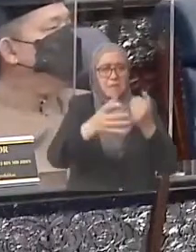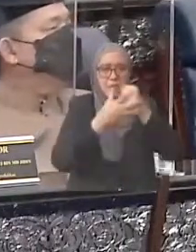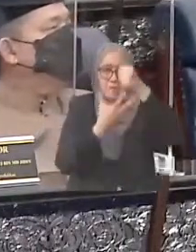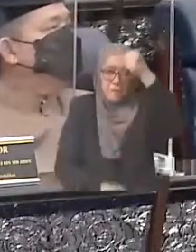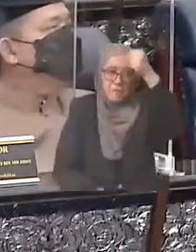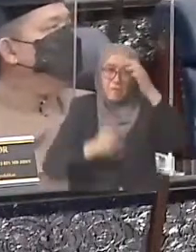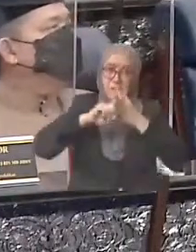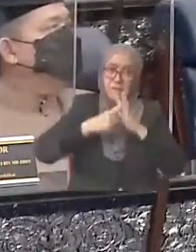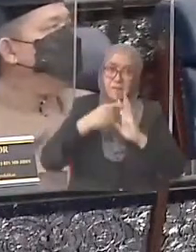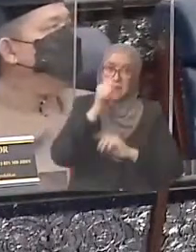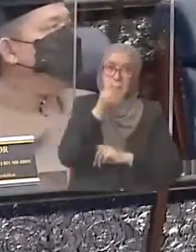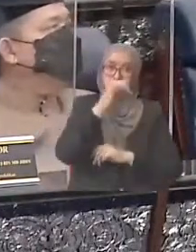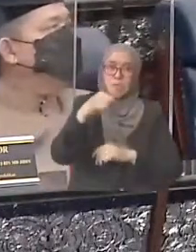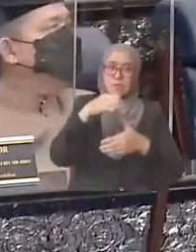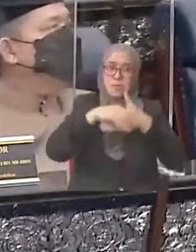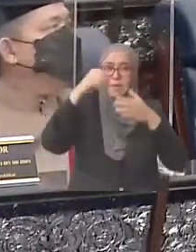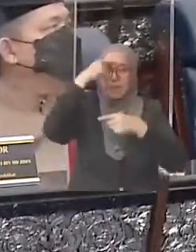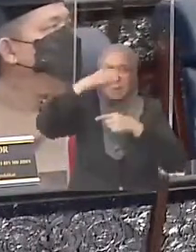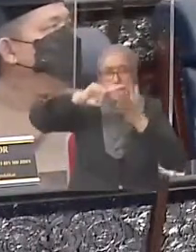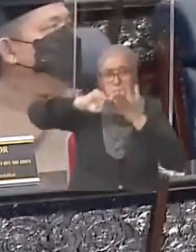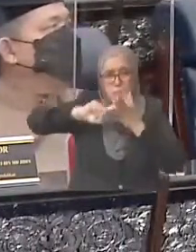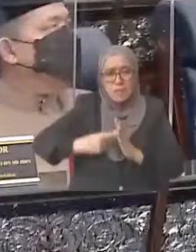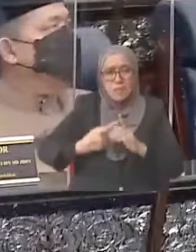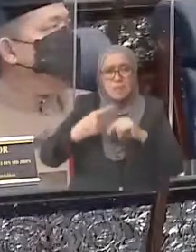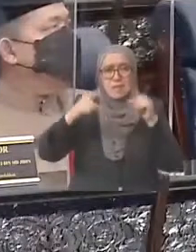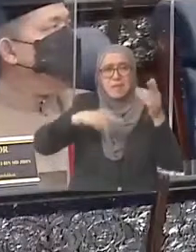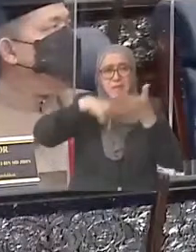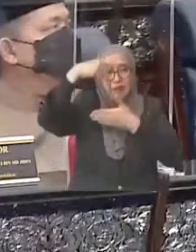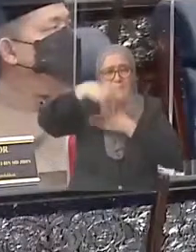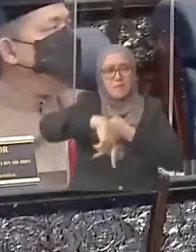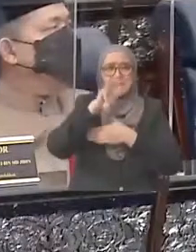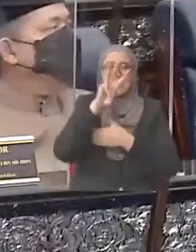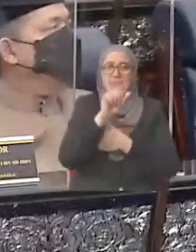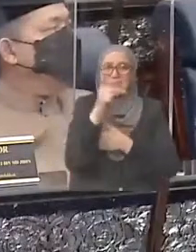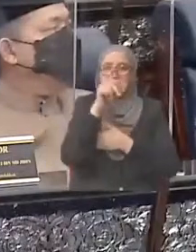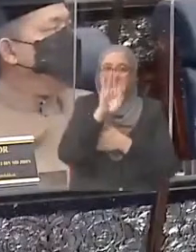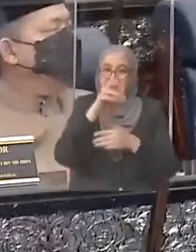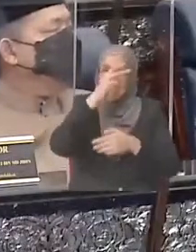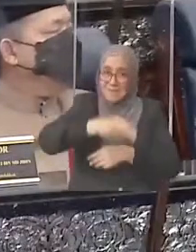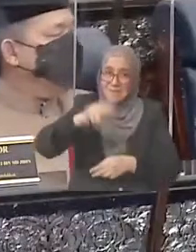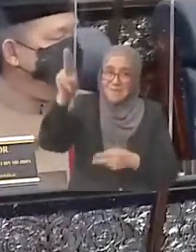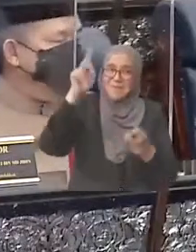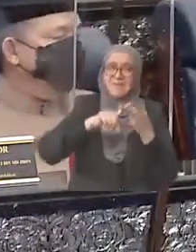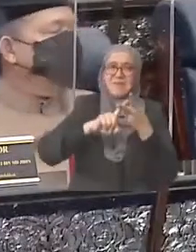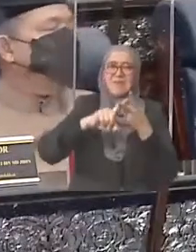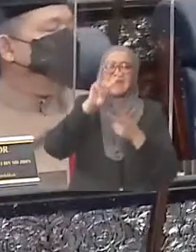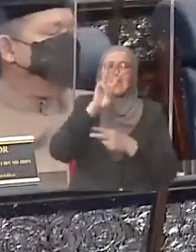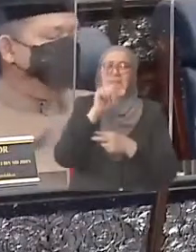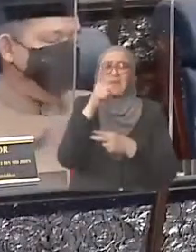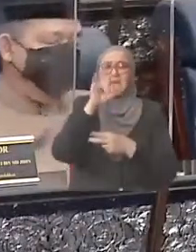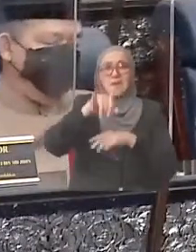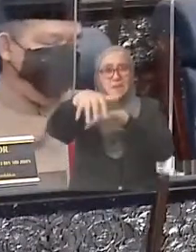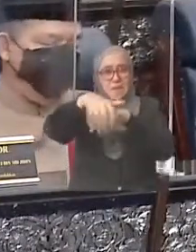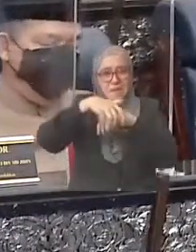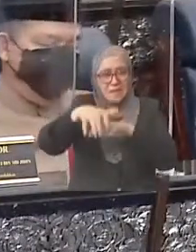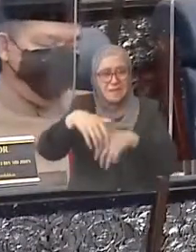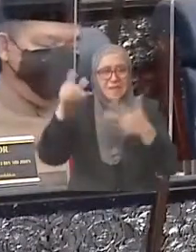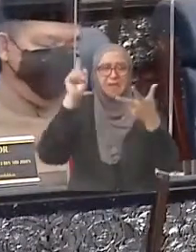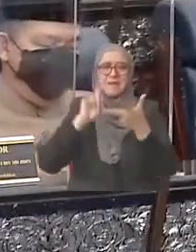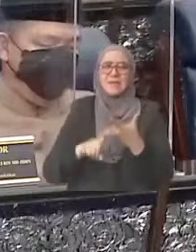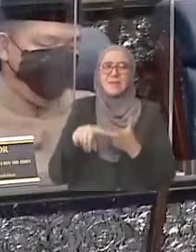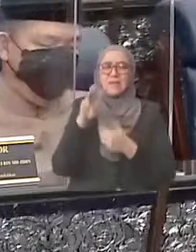juta tinggi yang pagi memulihkan inisiatif wakaf halal pics wakaf pertanian dan wakaf bencana